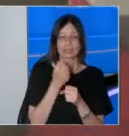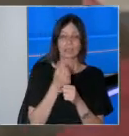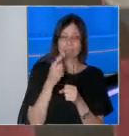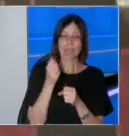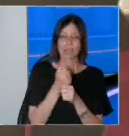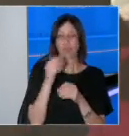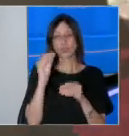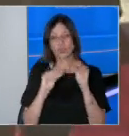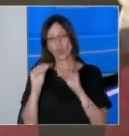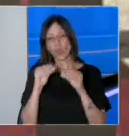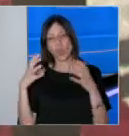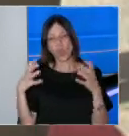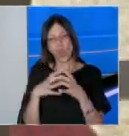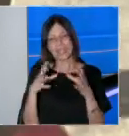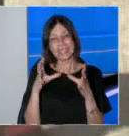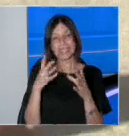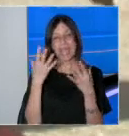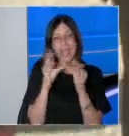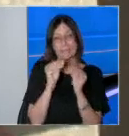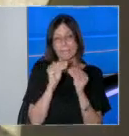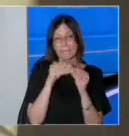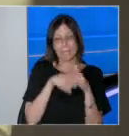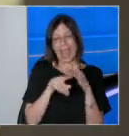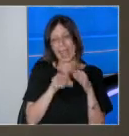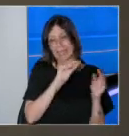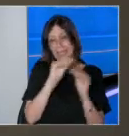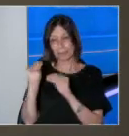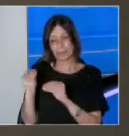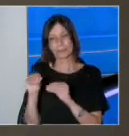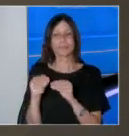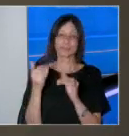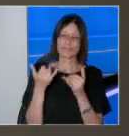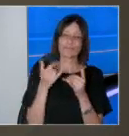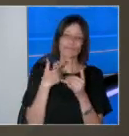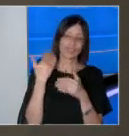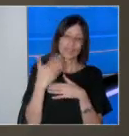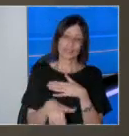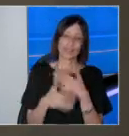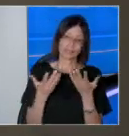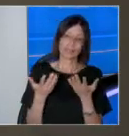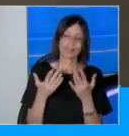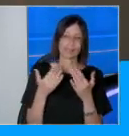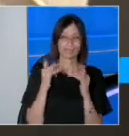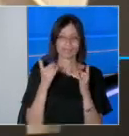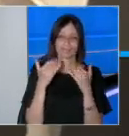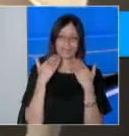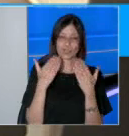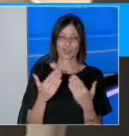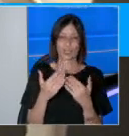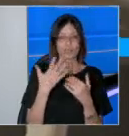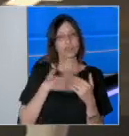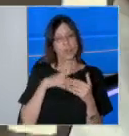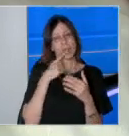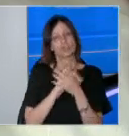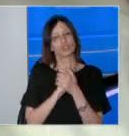זאת עם כמה עריקים. עד שזה לא סגור, שום דבר לא סגור, יניר קוזן כתבנו, תודה רבה. תודה, נדב אלימלך. עכשיו אנחנו רוצים לומר